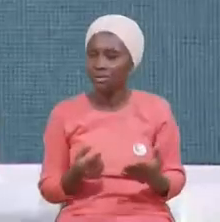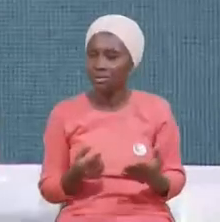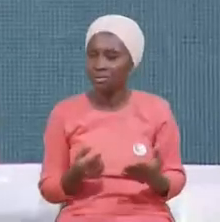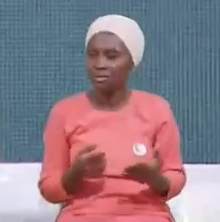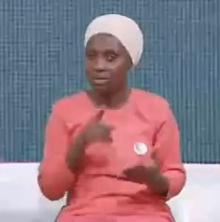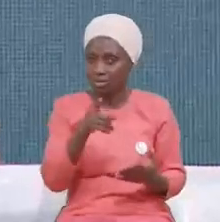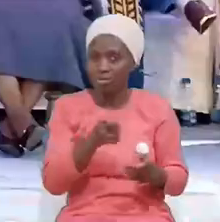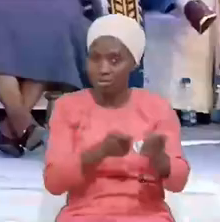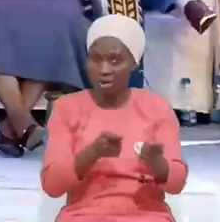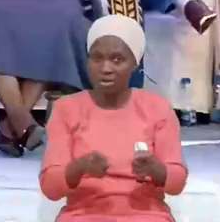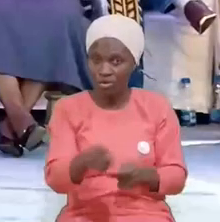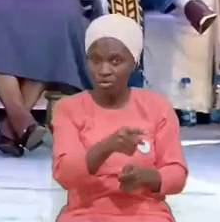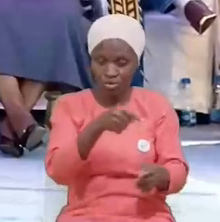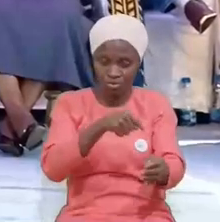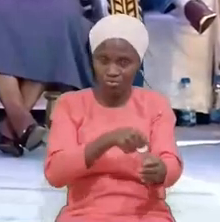Gère ses épines.